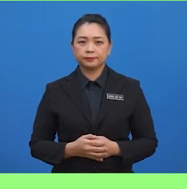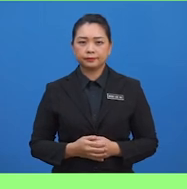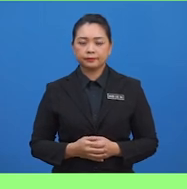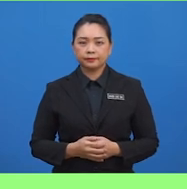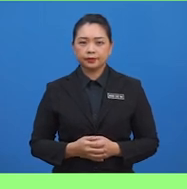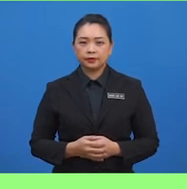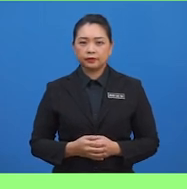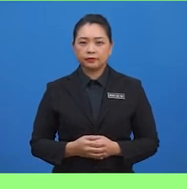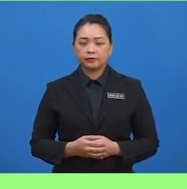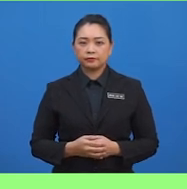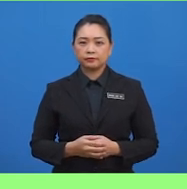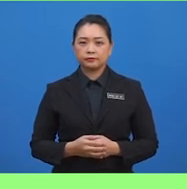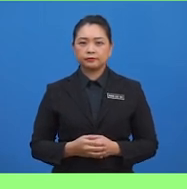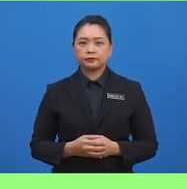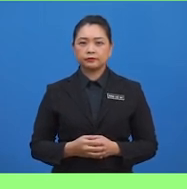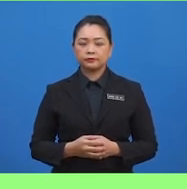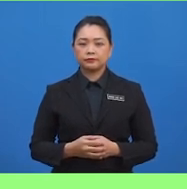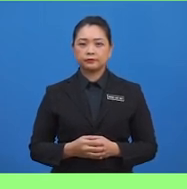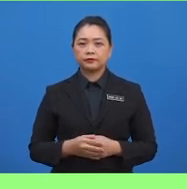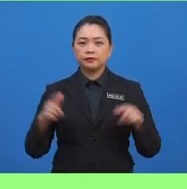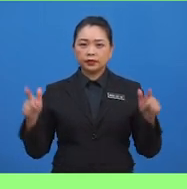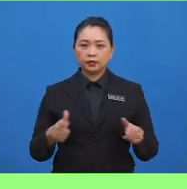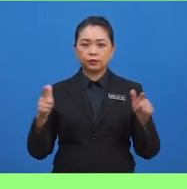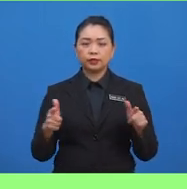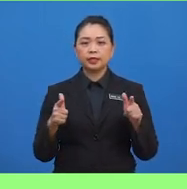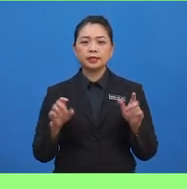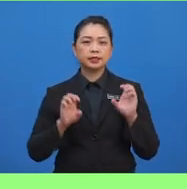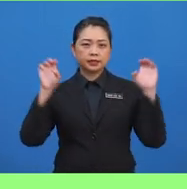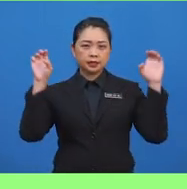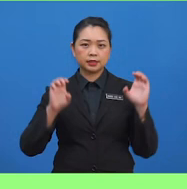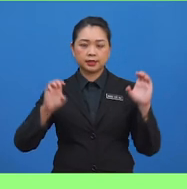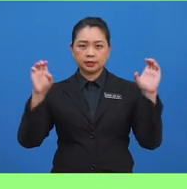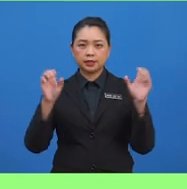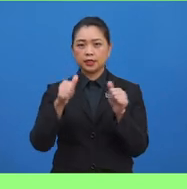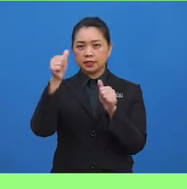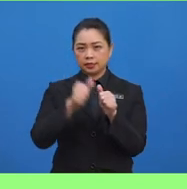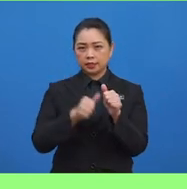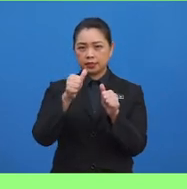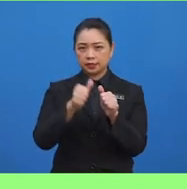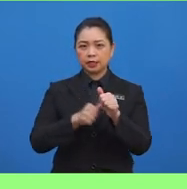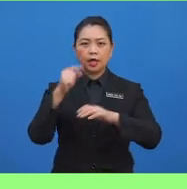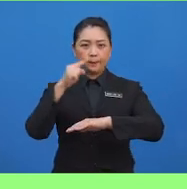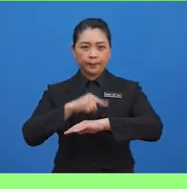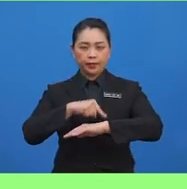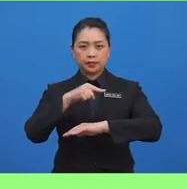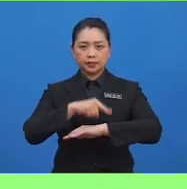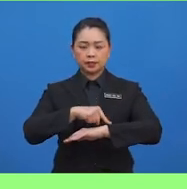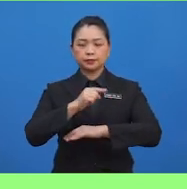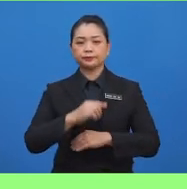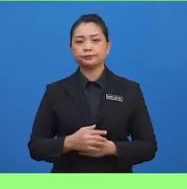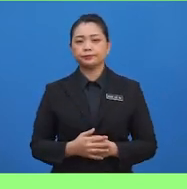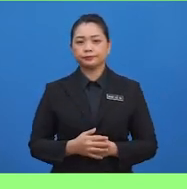serta lakukan senaman setiap masem